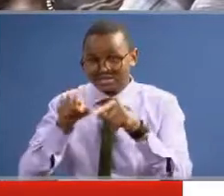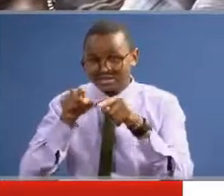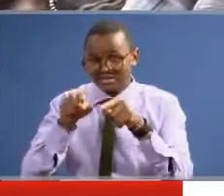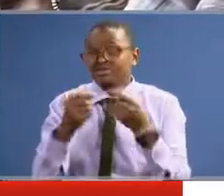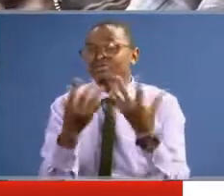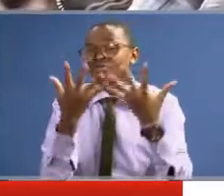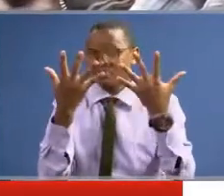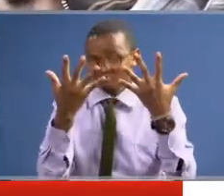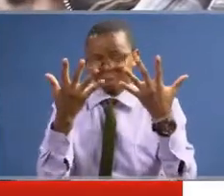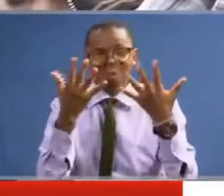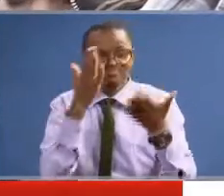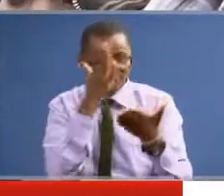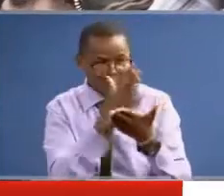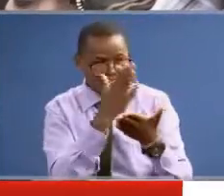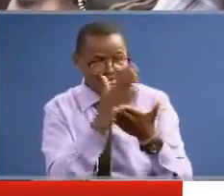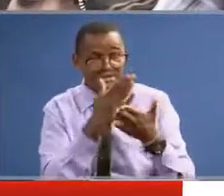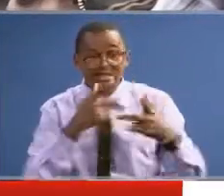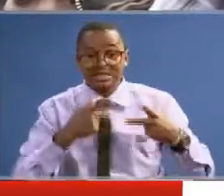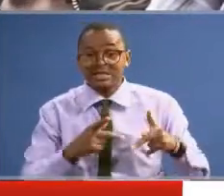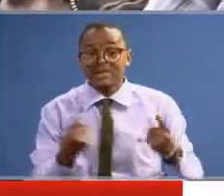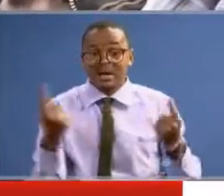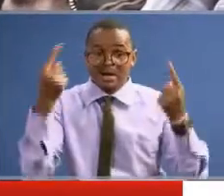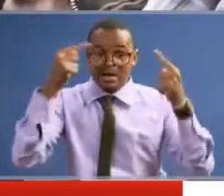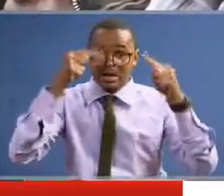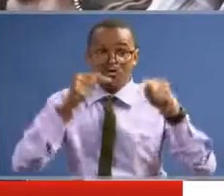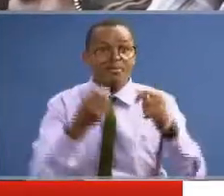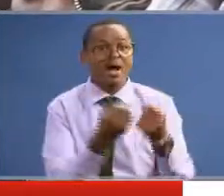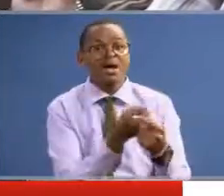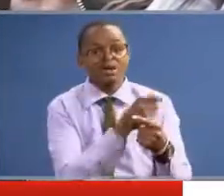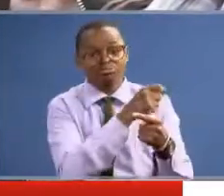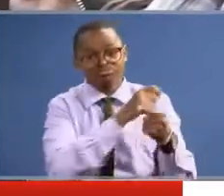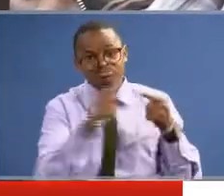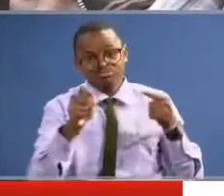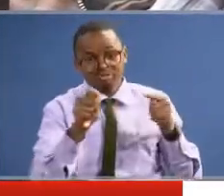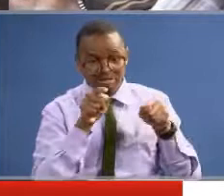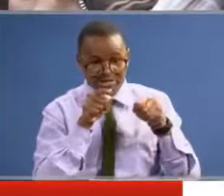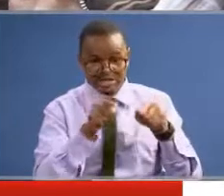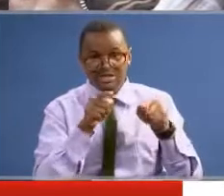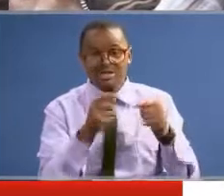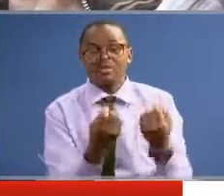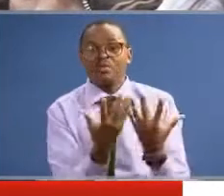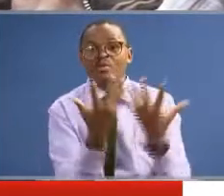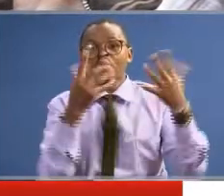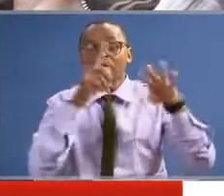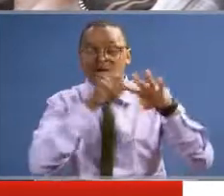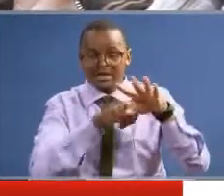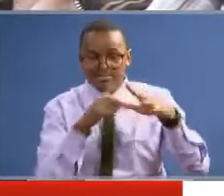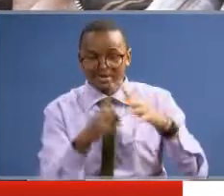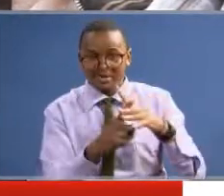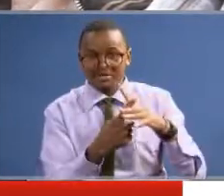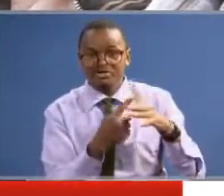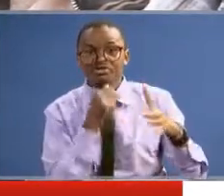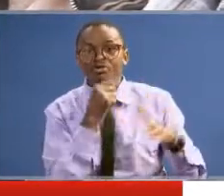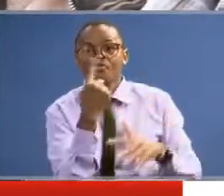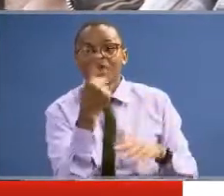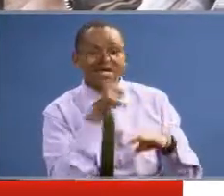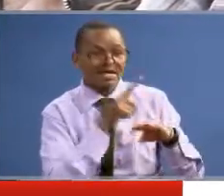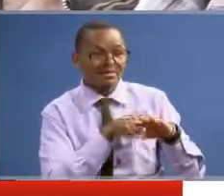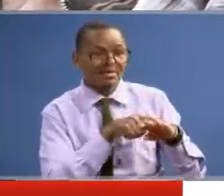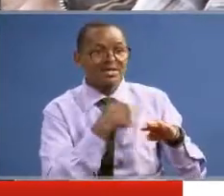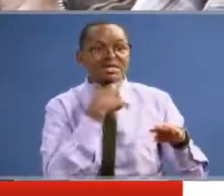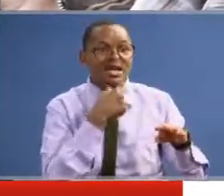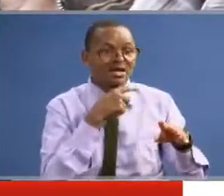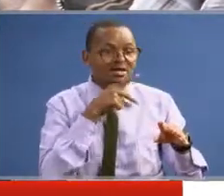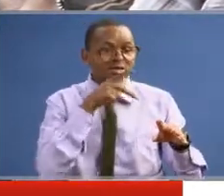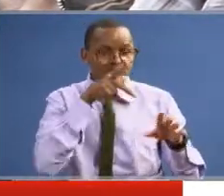mtu anachukua na kuaga na kisasi yule ambaye hatuwezi jua. Kwa maana hii moto wakati nawaka haiwakagi tu mara moja, ni kama kitu